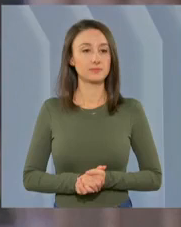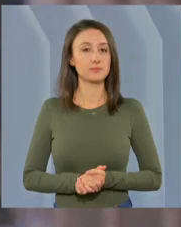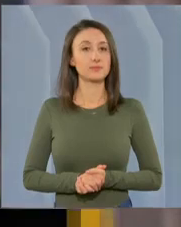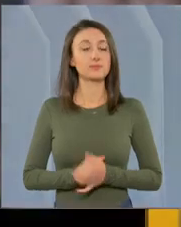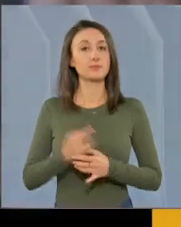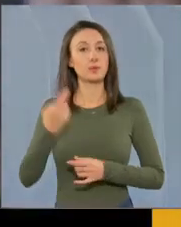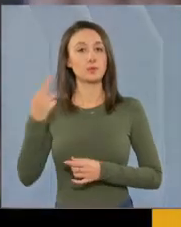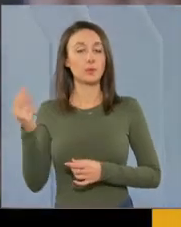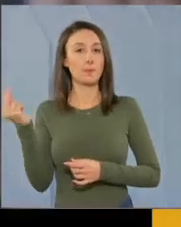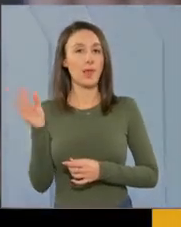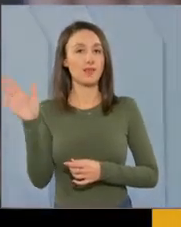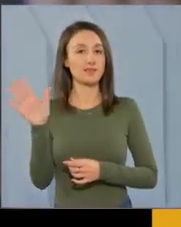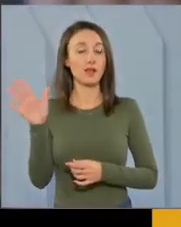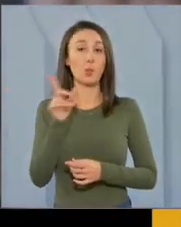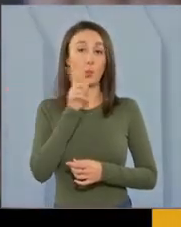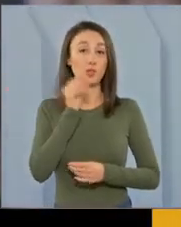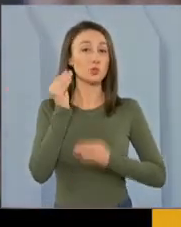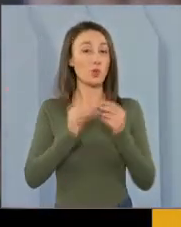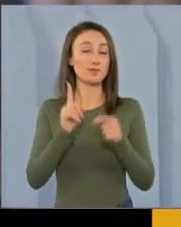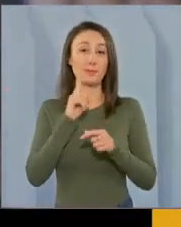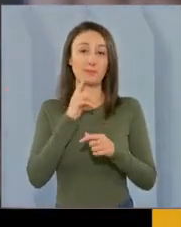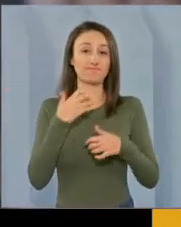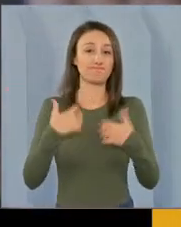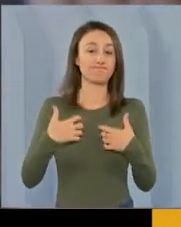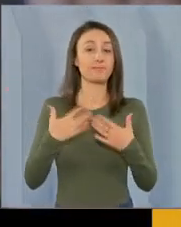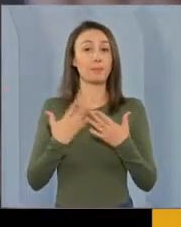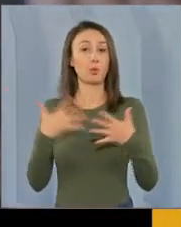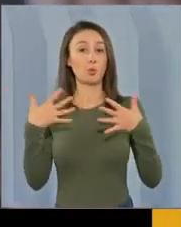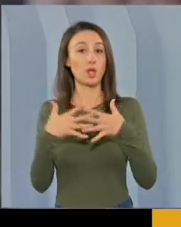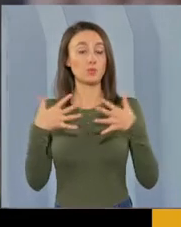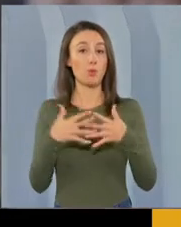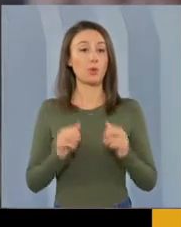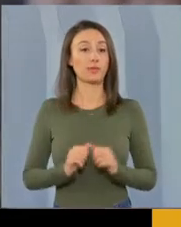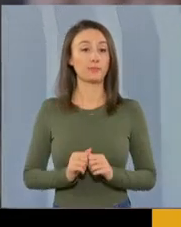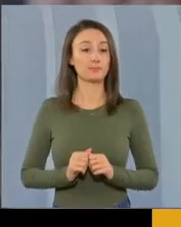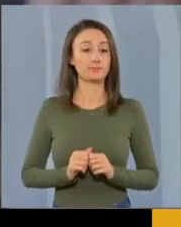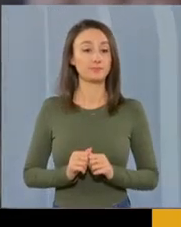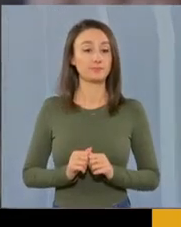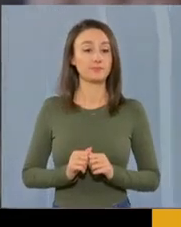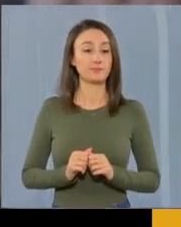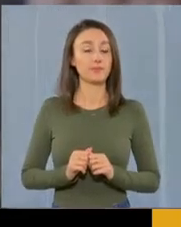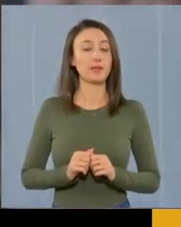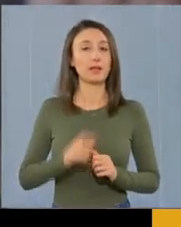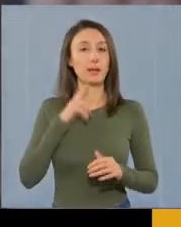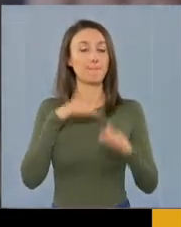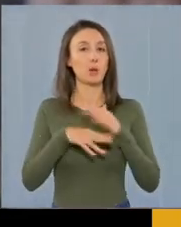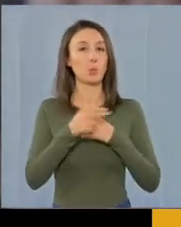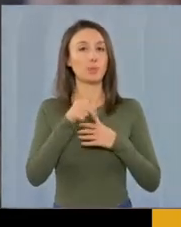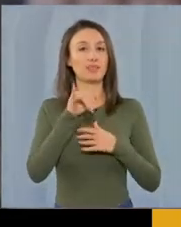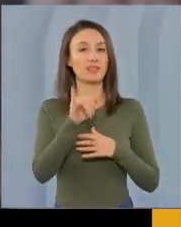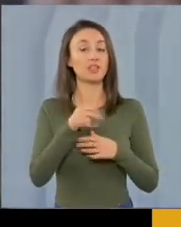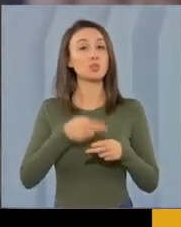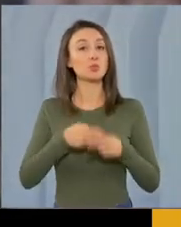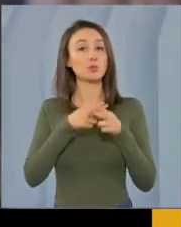mergem acum în plan extern unde situația este tot mai încordată în contextul Războiului din Orientul Mijlociu Rebelii yemeniți huti susținuți de